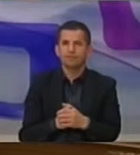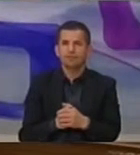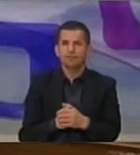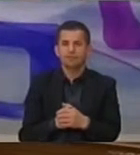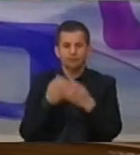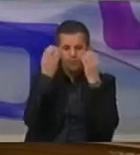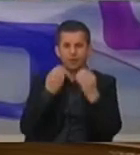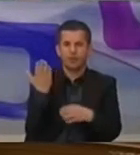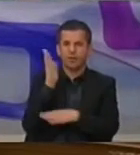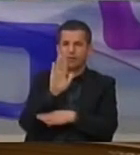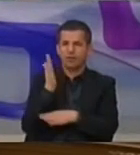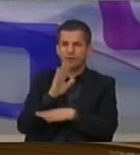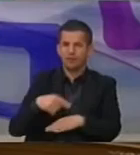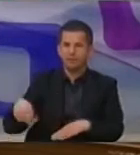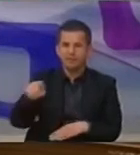të nderuar deputet,